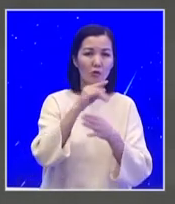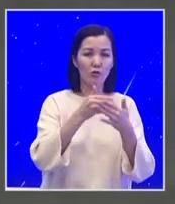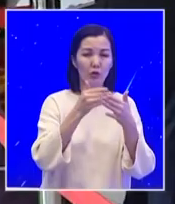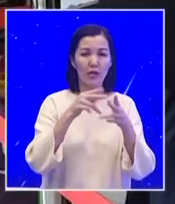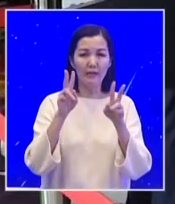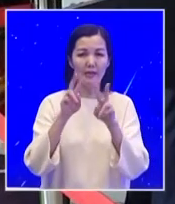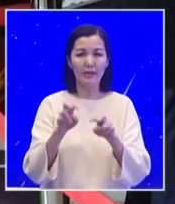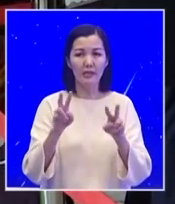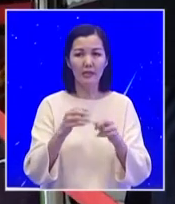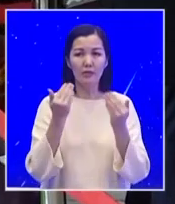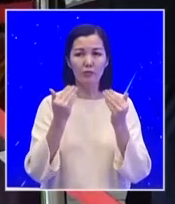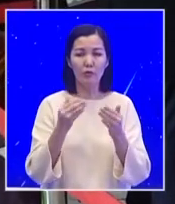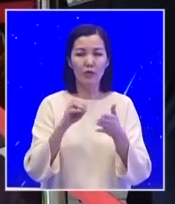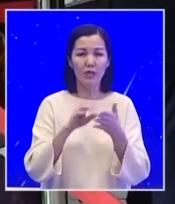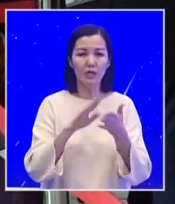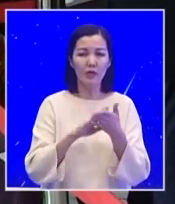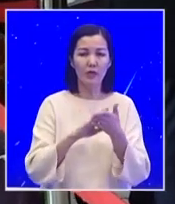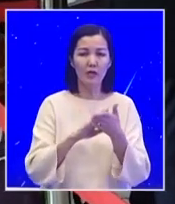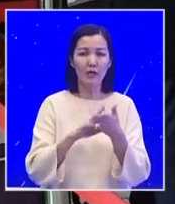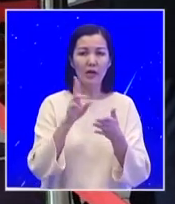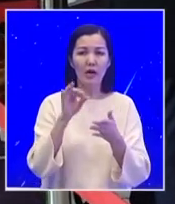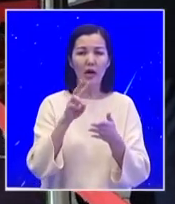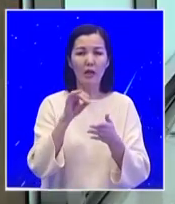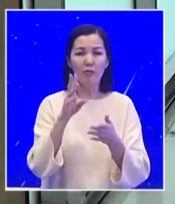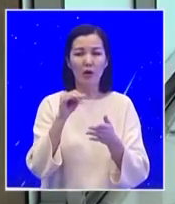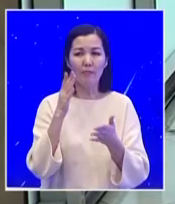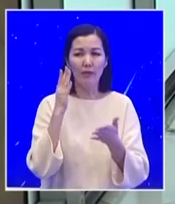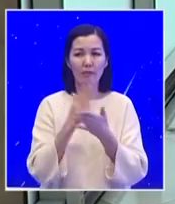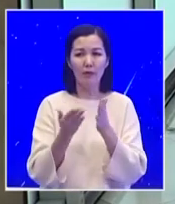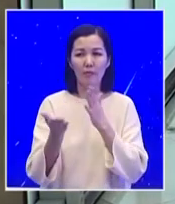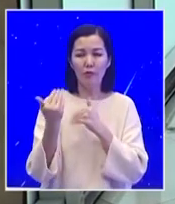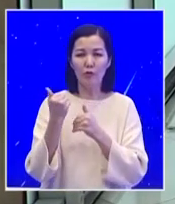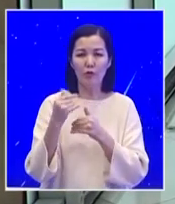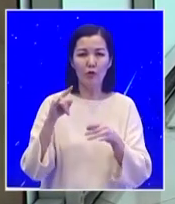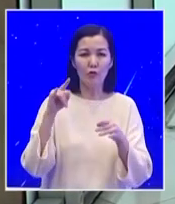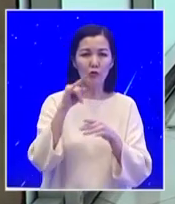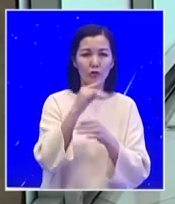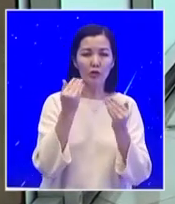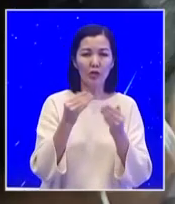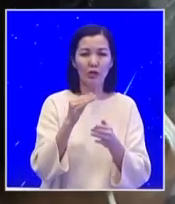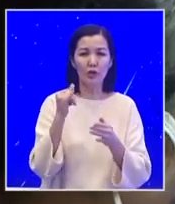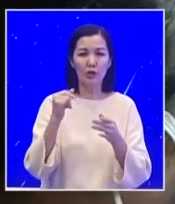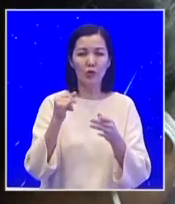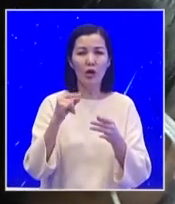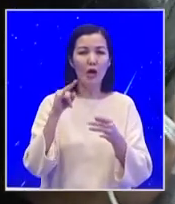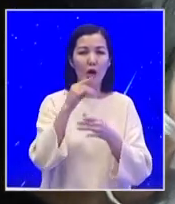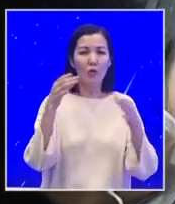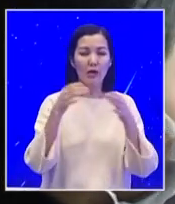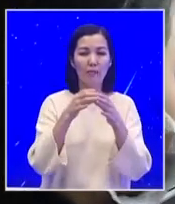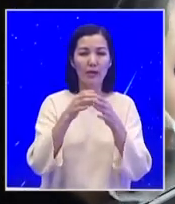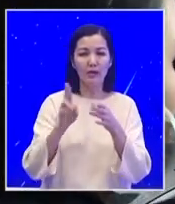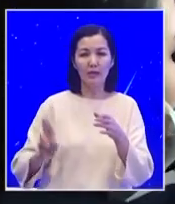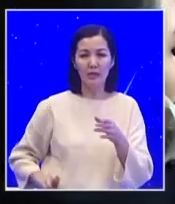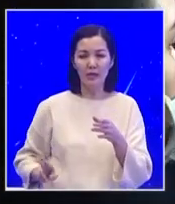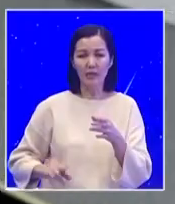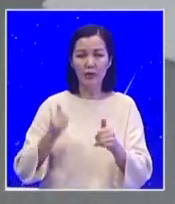тексерістен өту. Бүгін тіркеу пункты алдында Қалмұхамбет Дөнсебаев та бар. Бұрынғы тәжірибелі ұшқыш қазіргі Жетісу әуе компаниясының басшысы